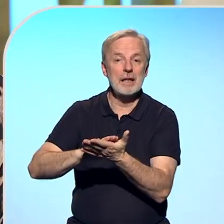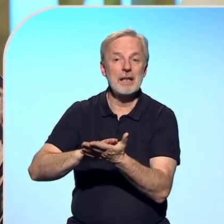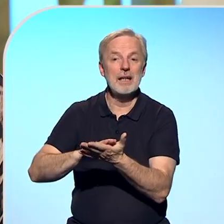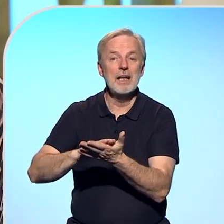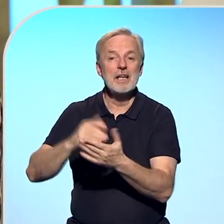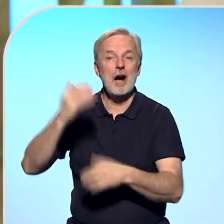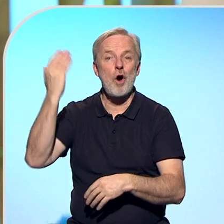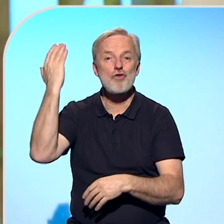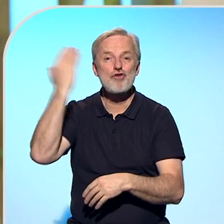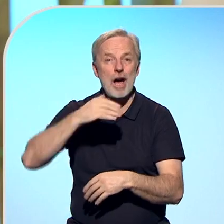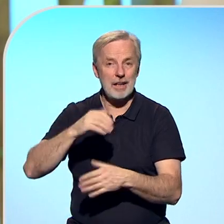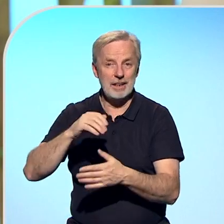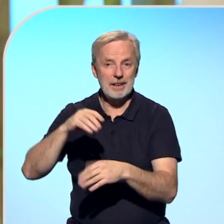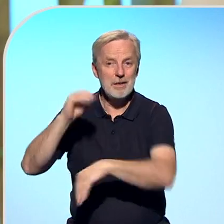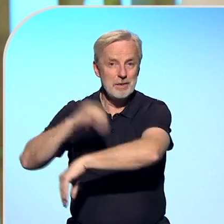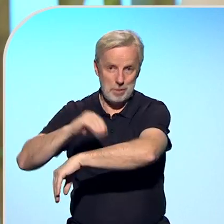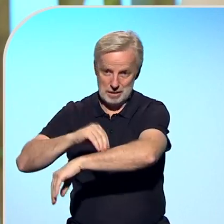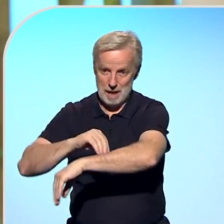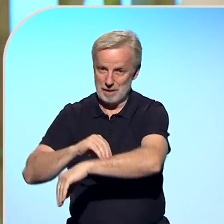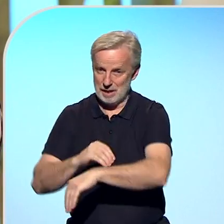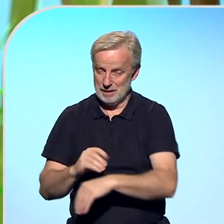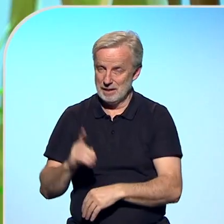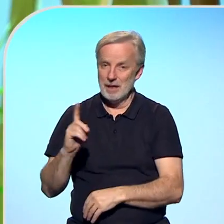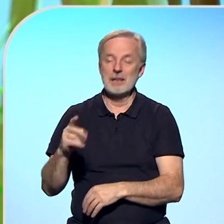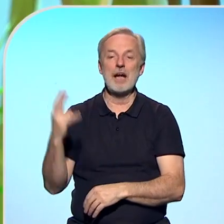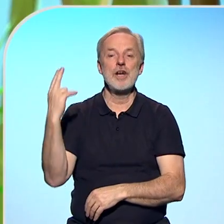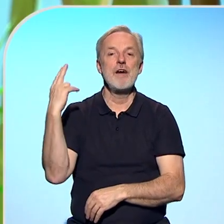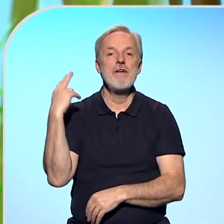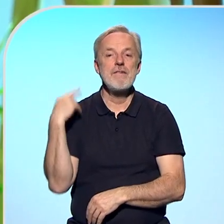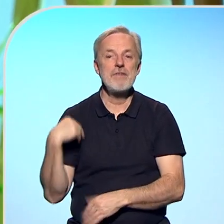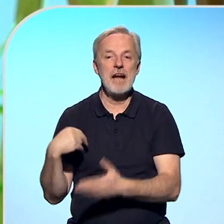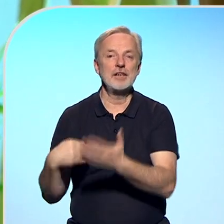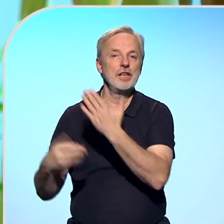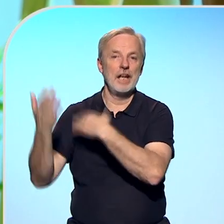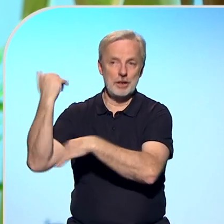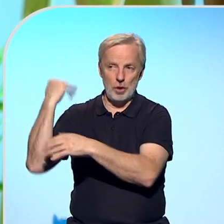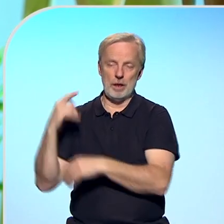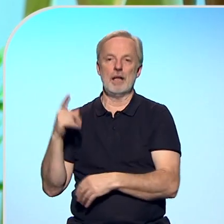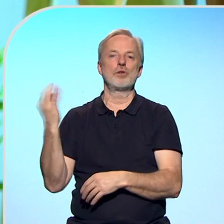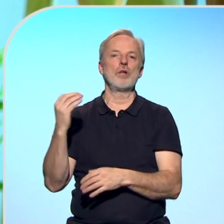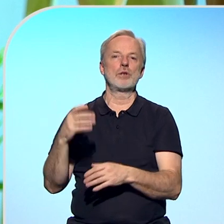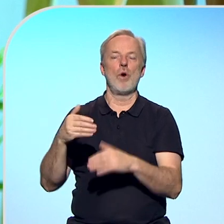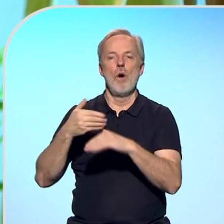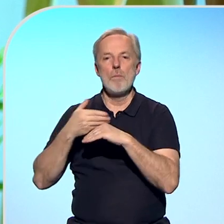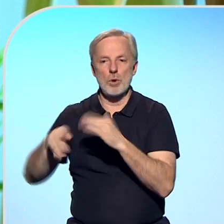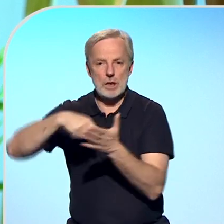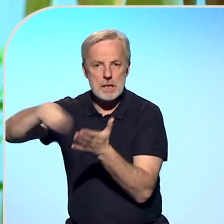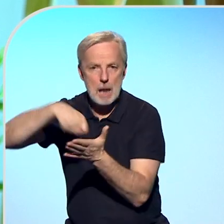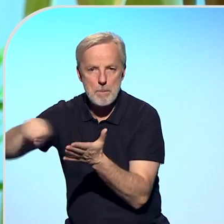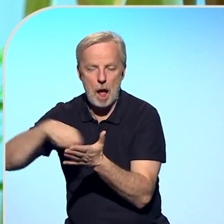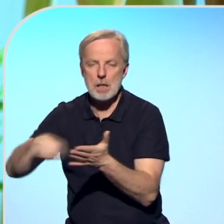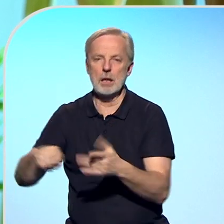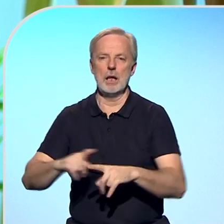držať si čistý takový ten finanční historii. Tak, niekedy aj trošku ako oneskorená splátka o pár vlastne týždňov alebo